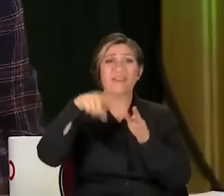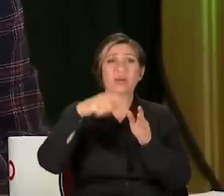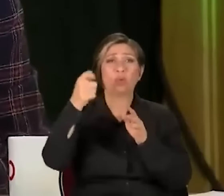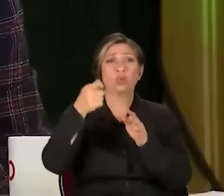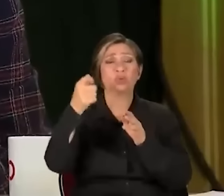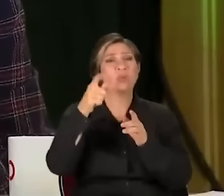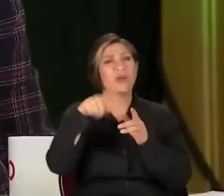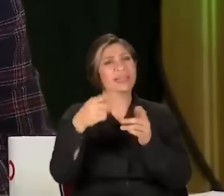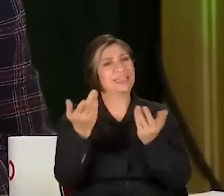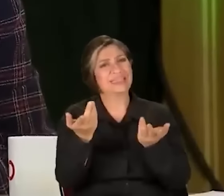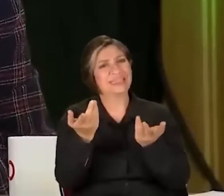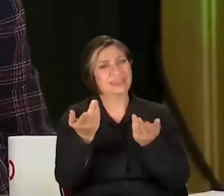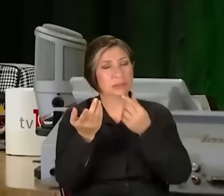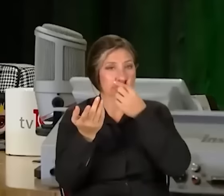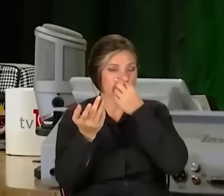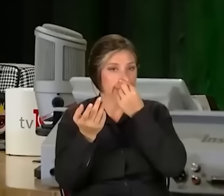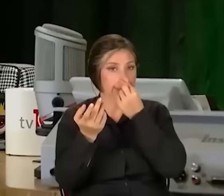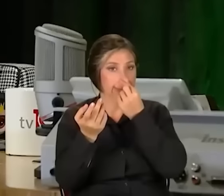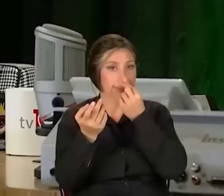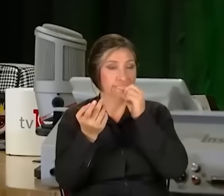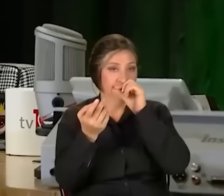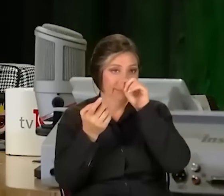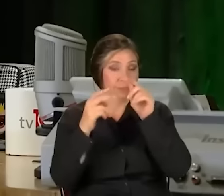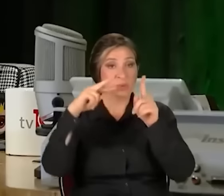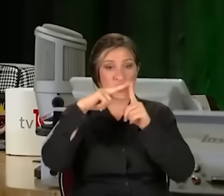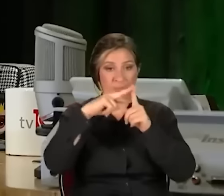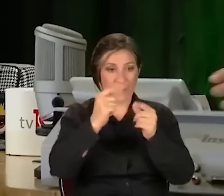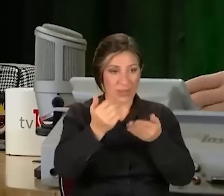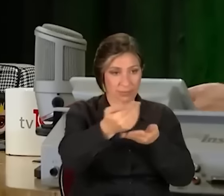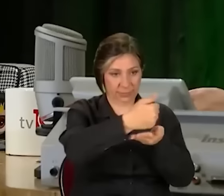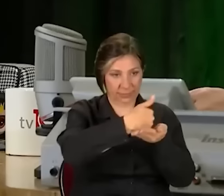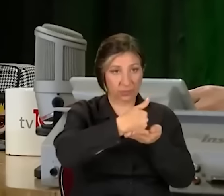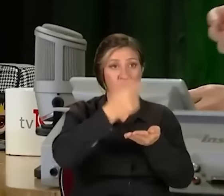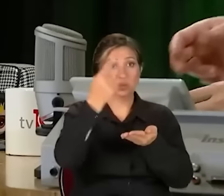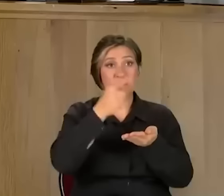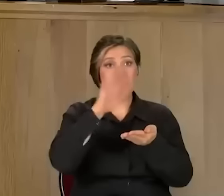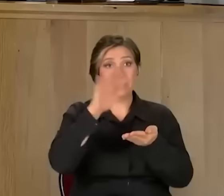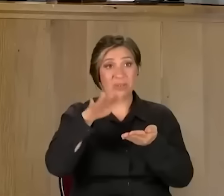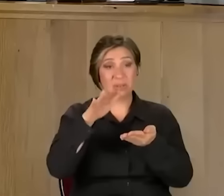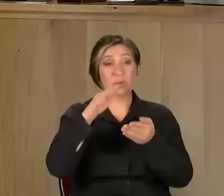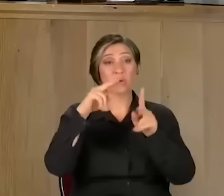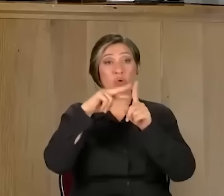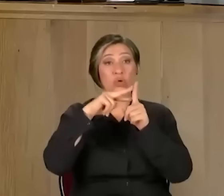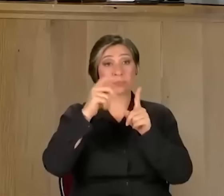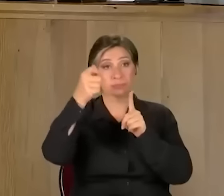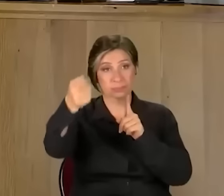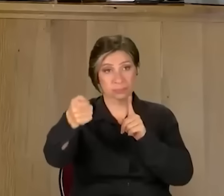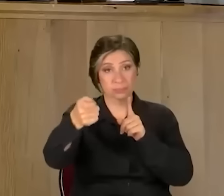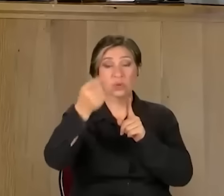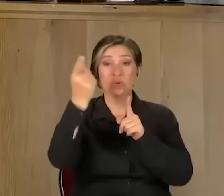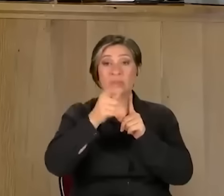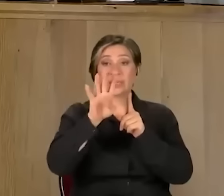Şimdi bu vergilendirme nasıl oluyor? Şimdi bizde şöyle, YouTube'dan kazandığımız gelirin önce %55'ini YouTube alıyor. Evet.